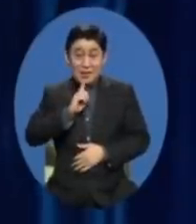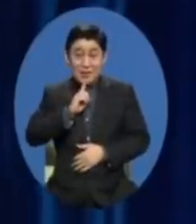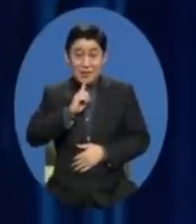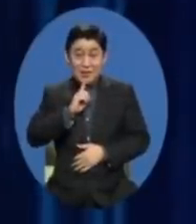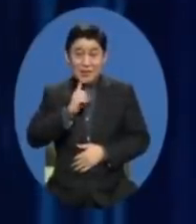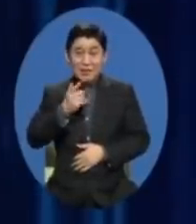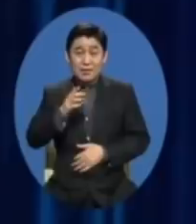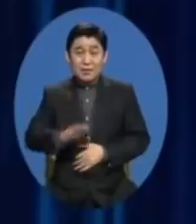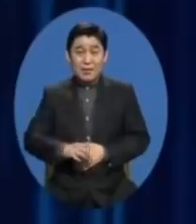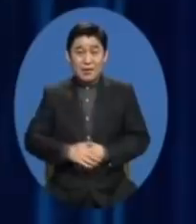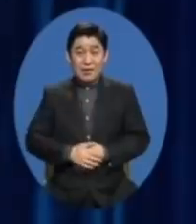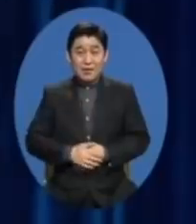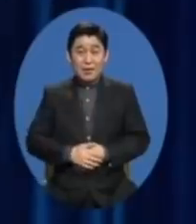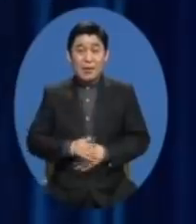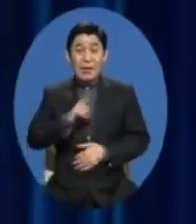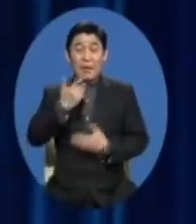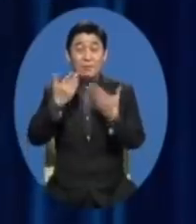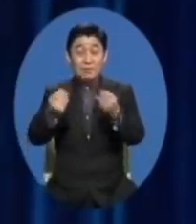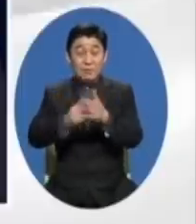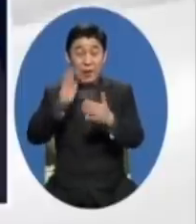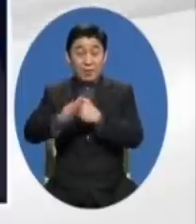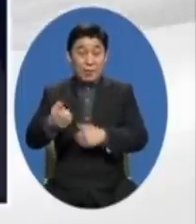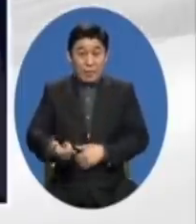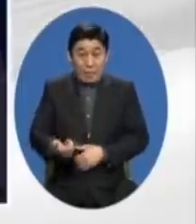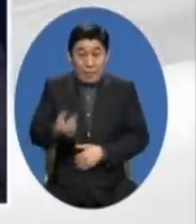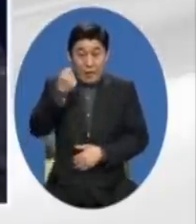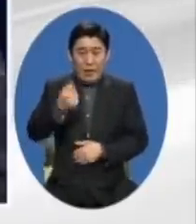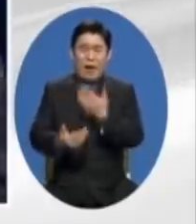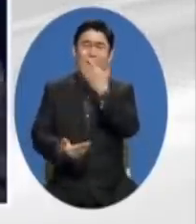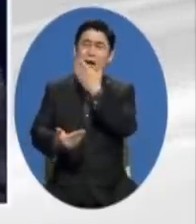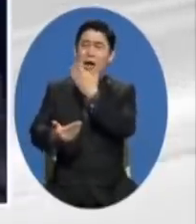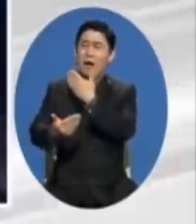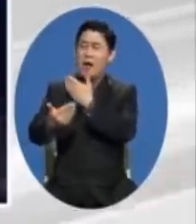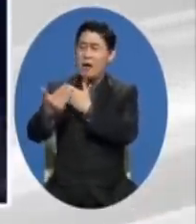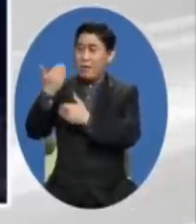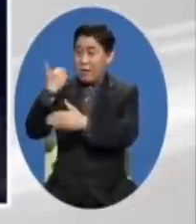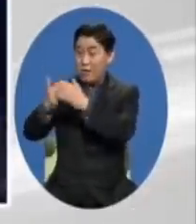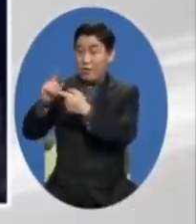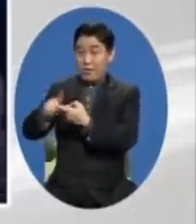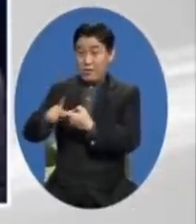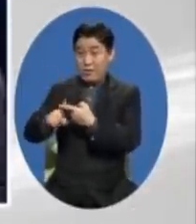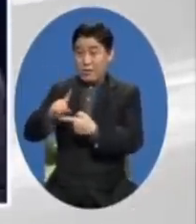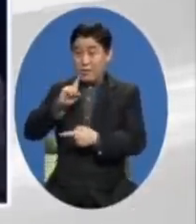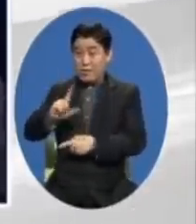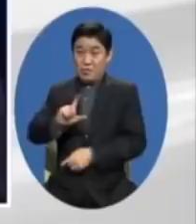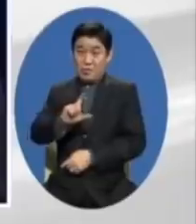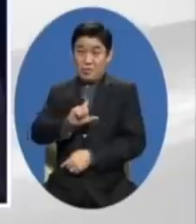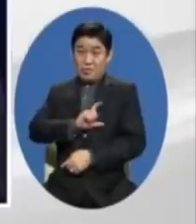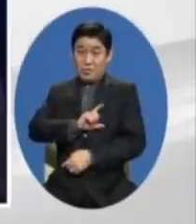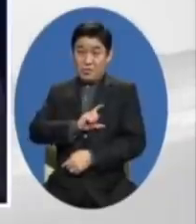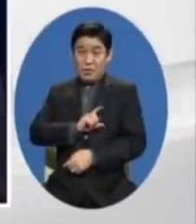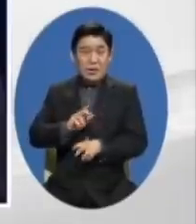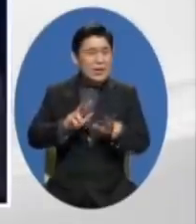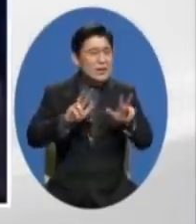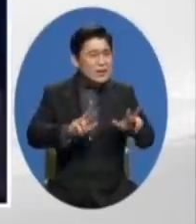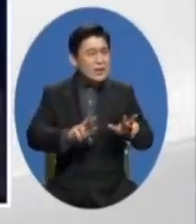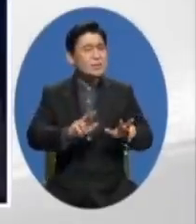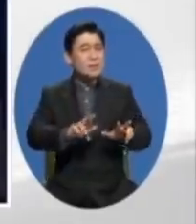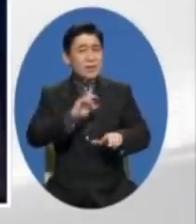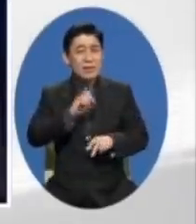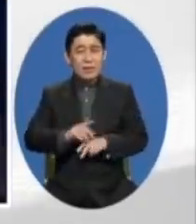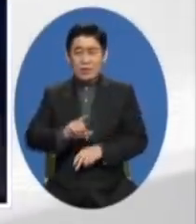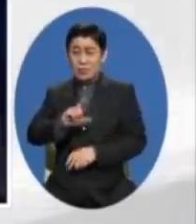그래 놓고는 그 말이 끝나고는 돌아서서 과거를 이야기하고 주제에서도 현재입니다.